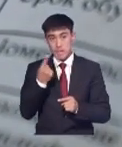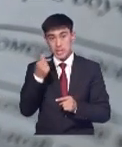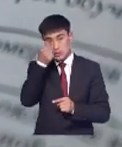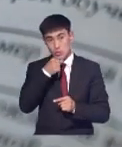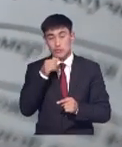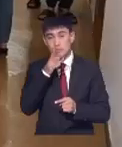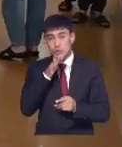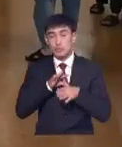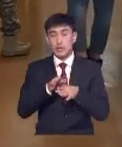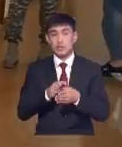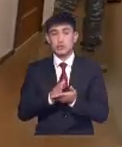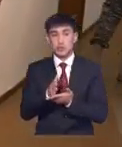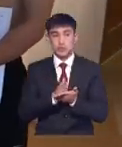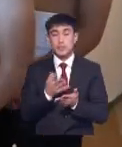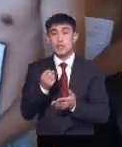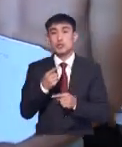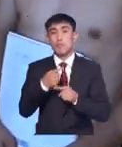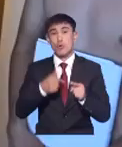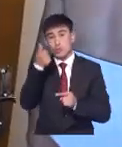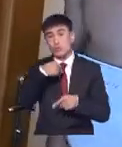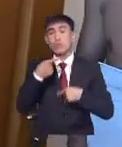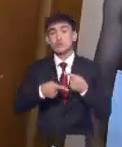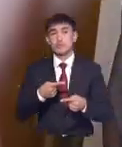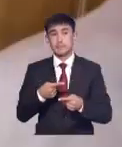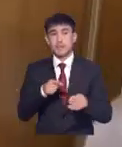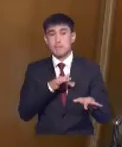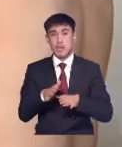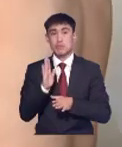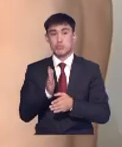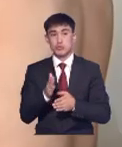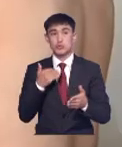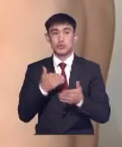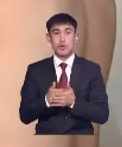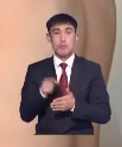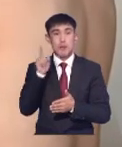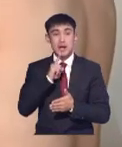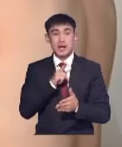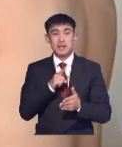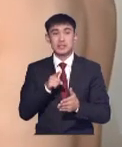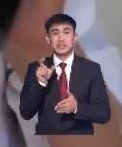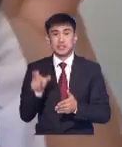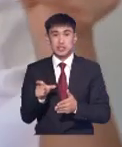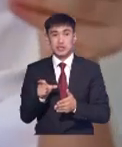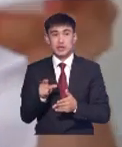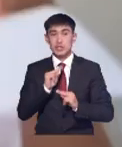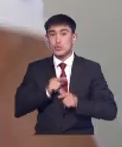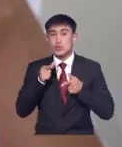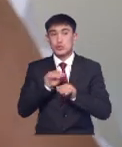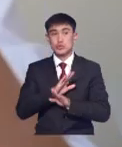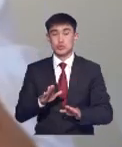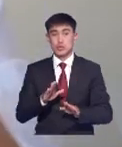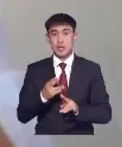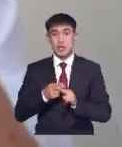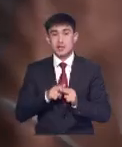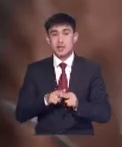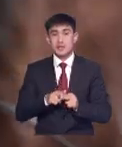в период прохождения службы и еще полгода после. Эта мера будет действовать до тех пор, пока демобилизованный не трудоустроится. Кроме